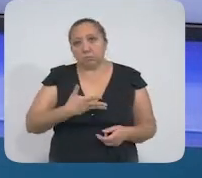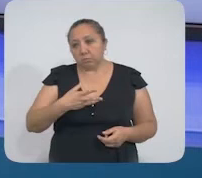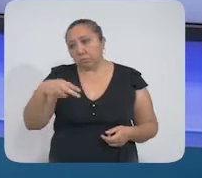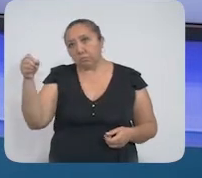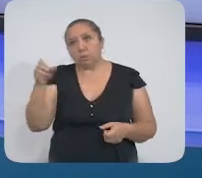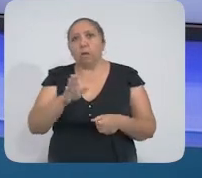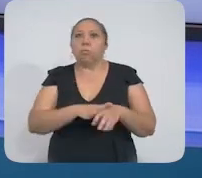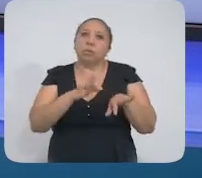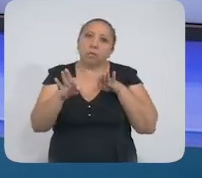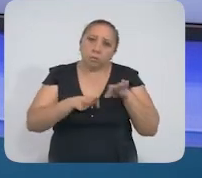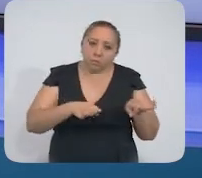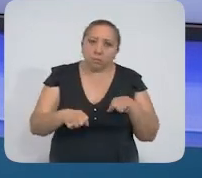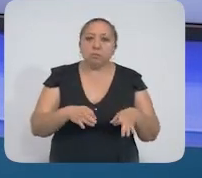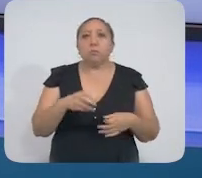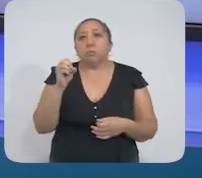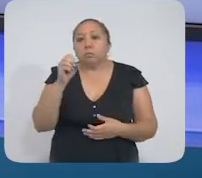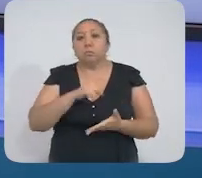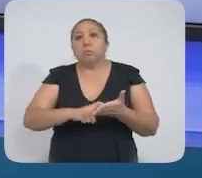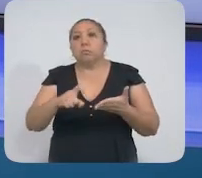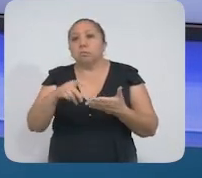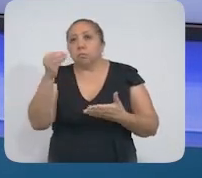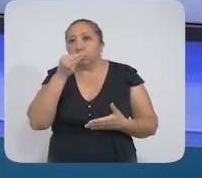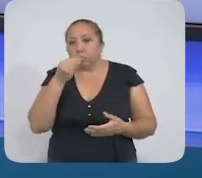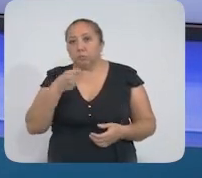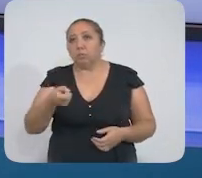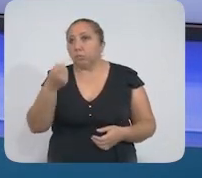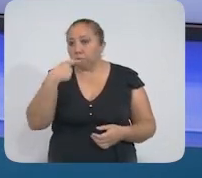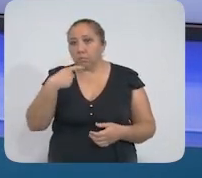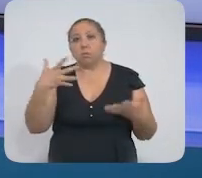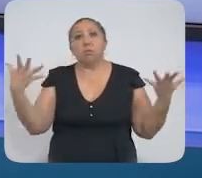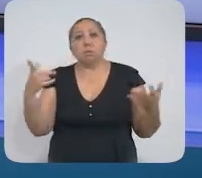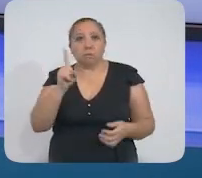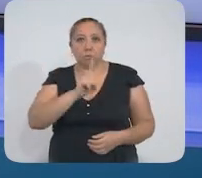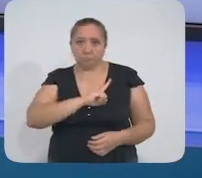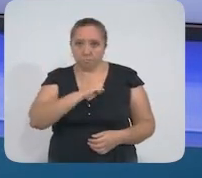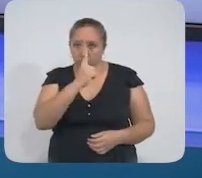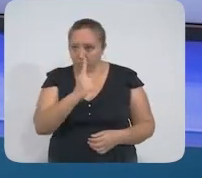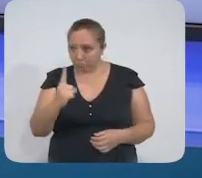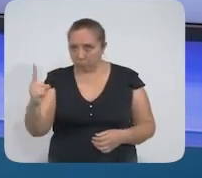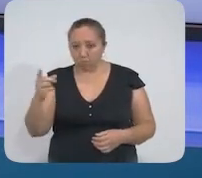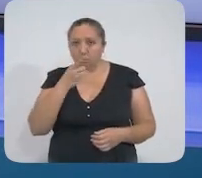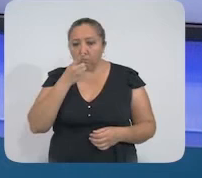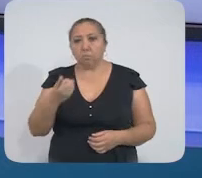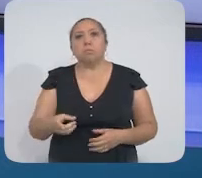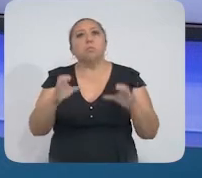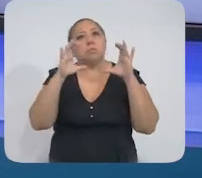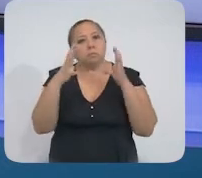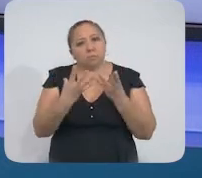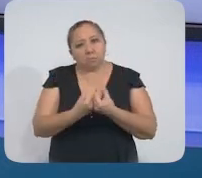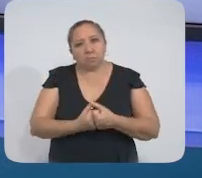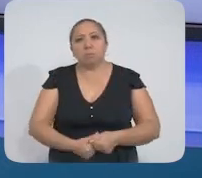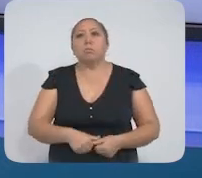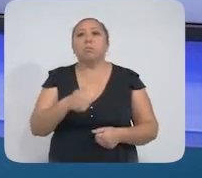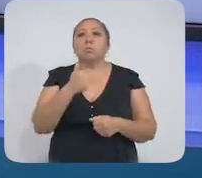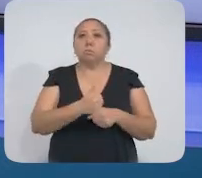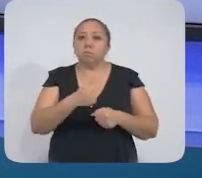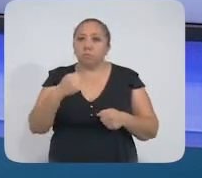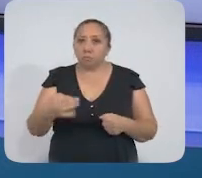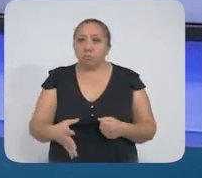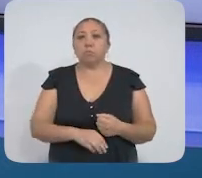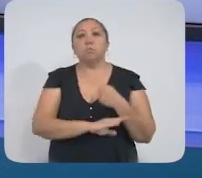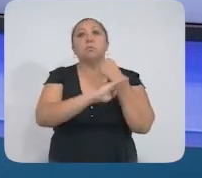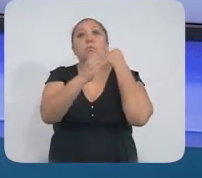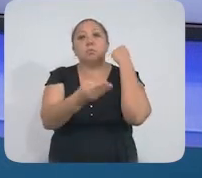Telo, titunshan, kutsatanta, le maso y antio le kohanil COVID-19, hebish hetzani, tu menuk besahilo,